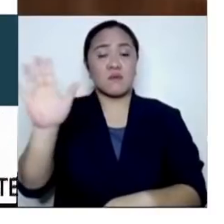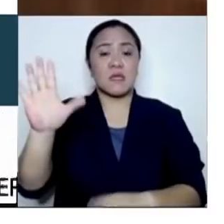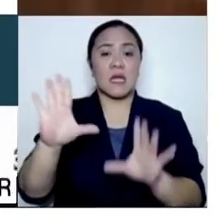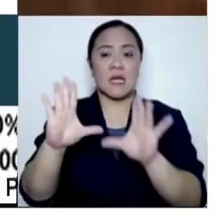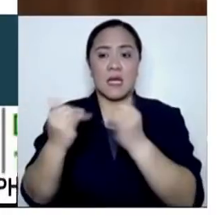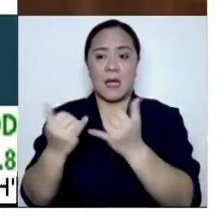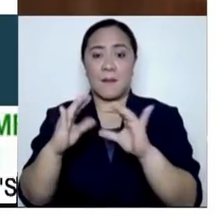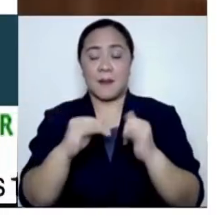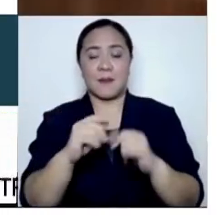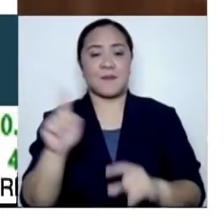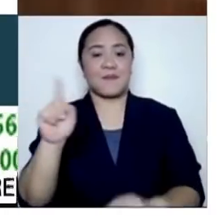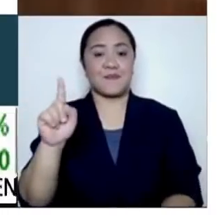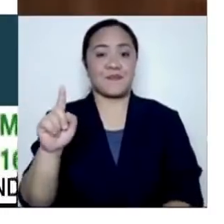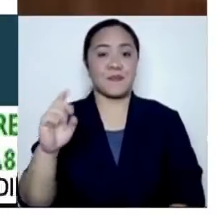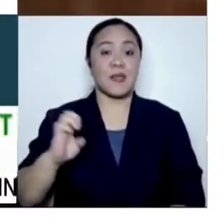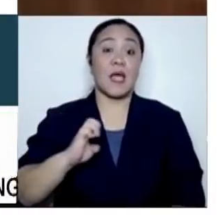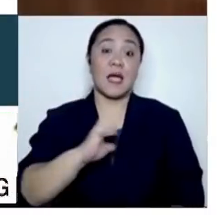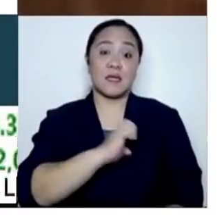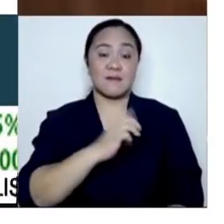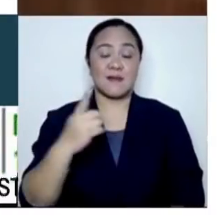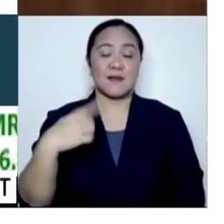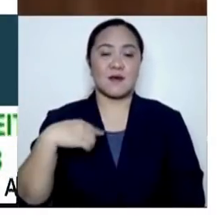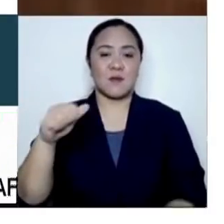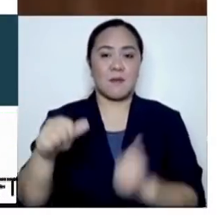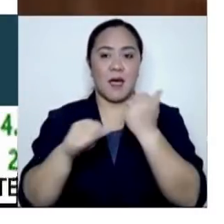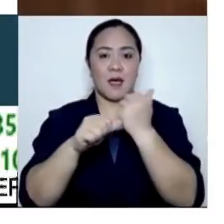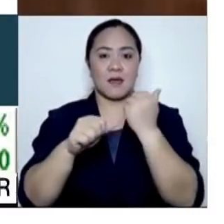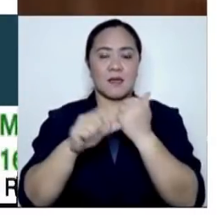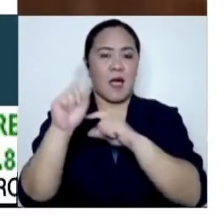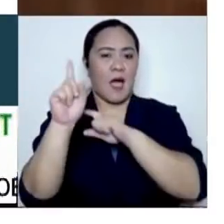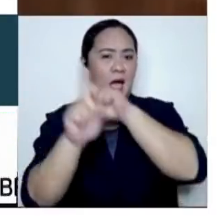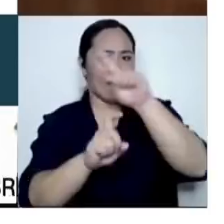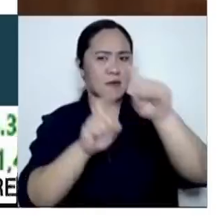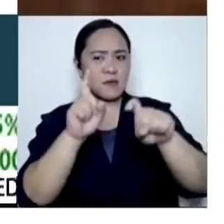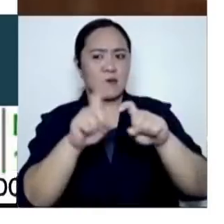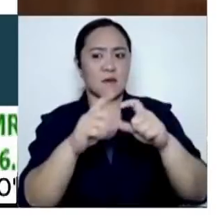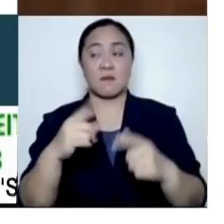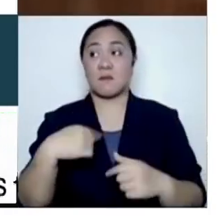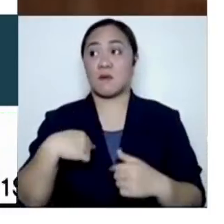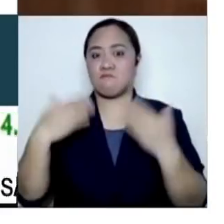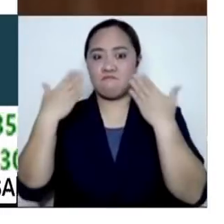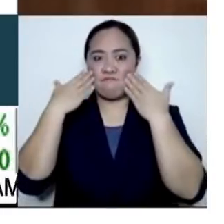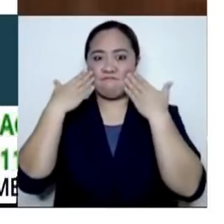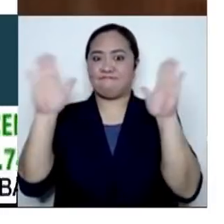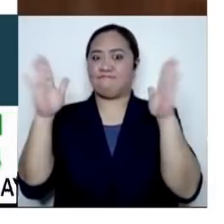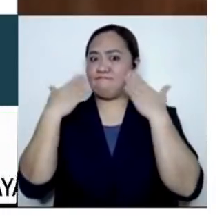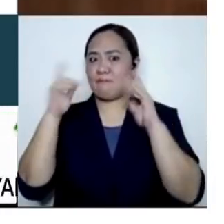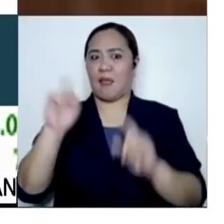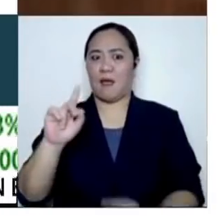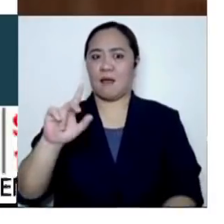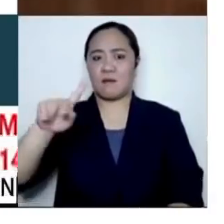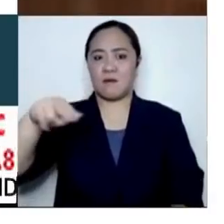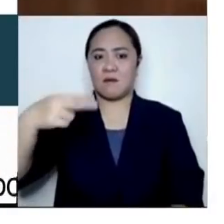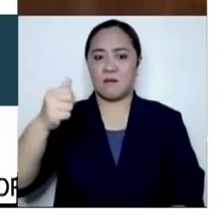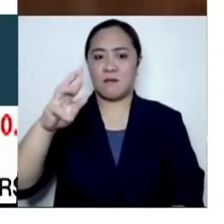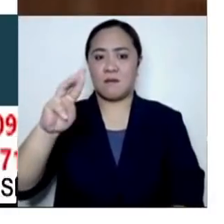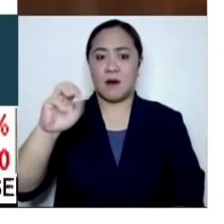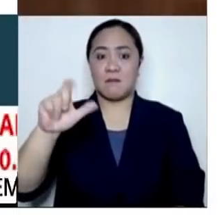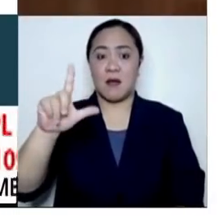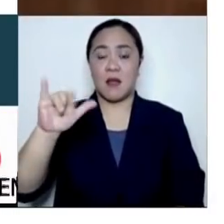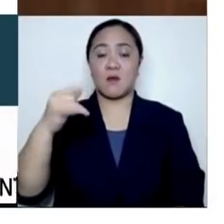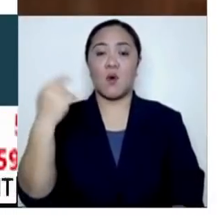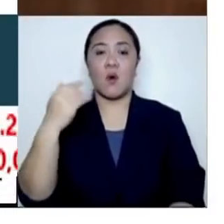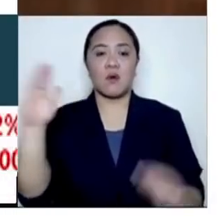EA, sabi niya mayaman na. Pagkatapos tinatanong namin siya later on, wala akong kinalaman sa Pharmally except yung dinala ko sila kay Presidente.